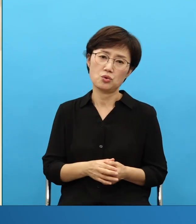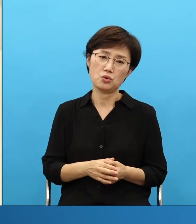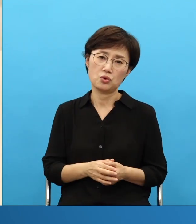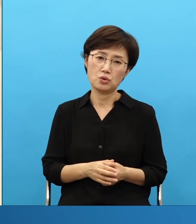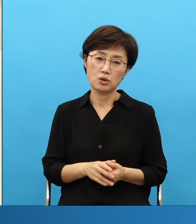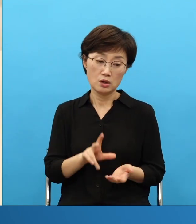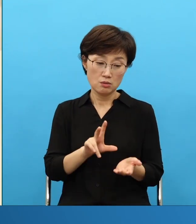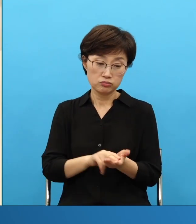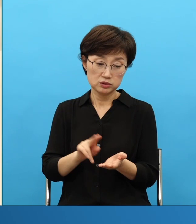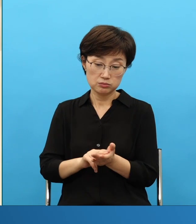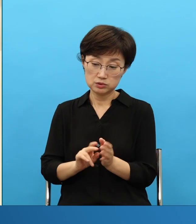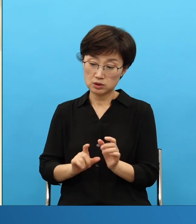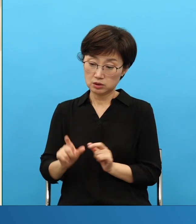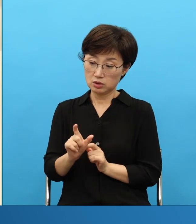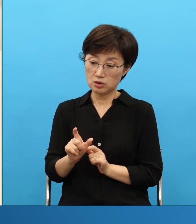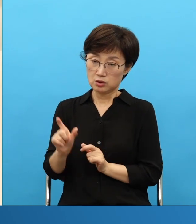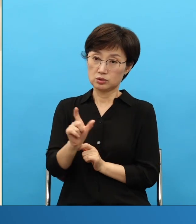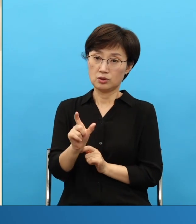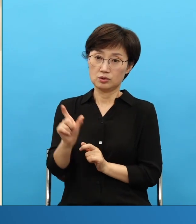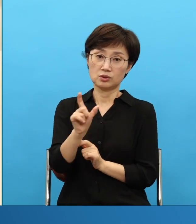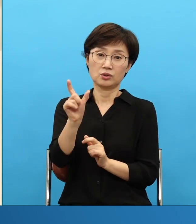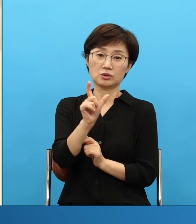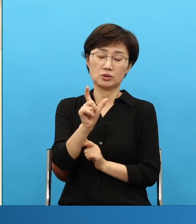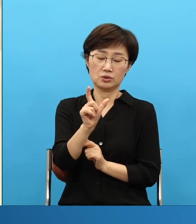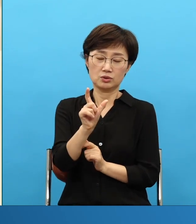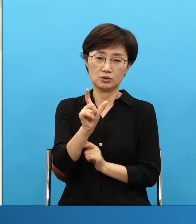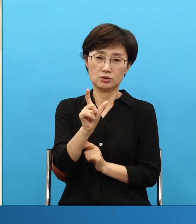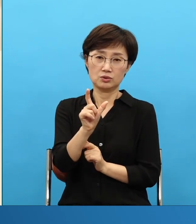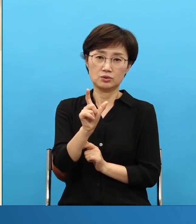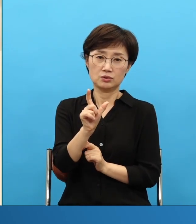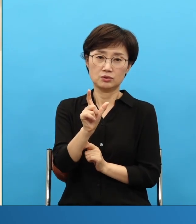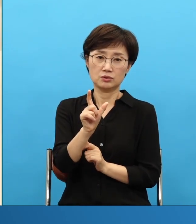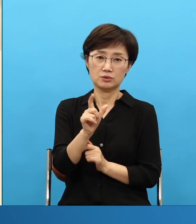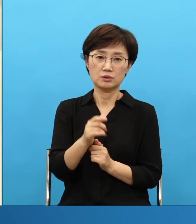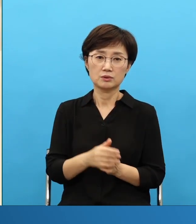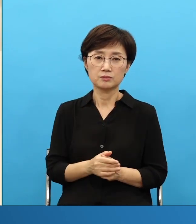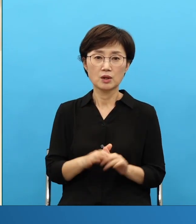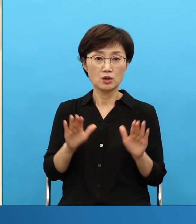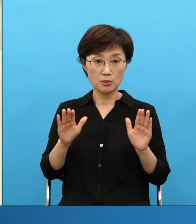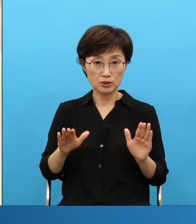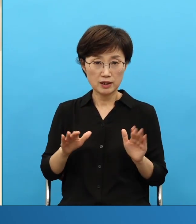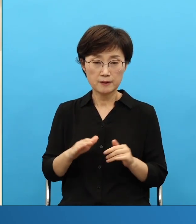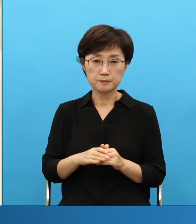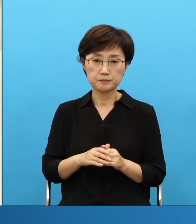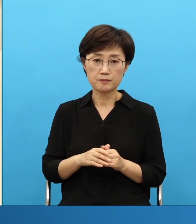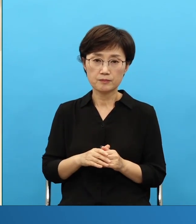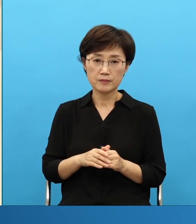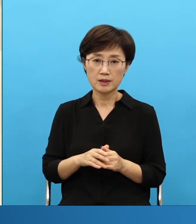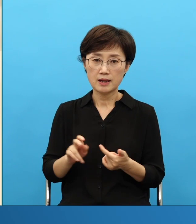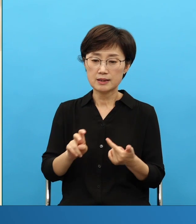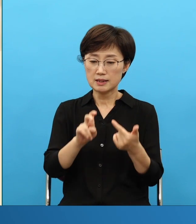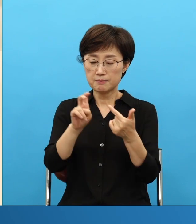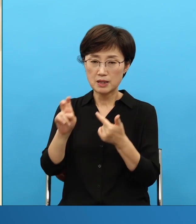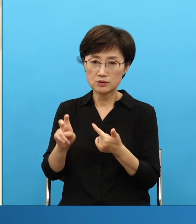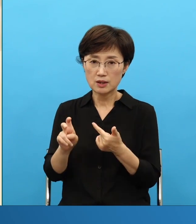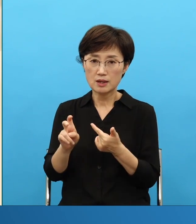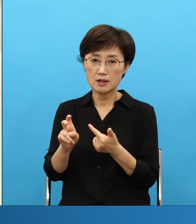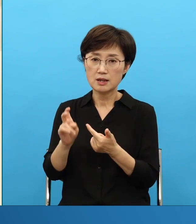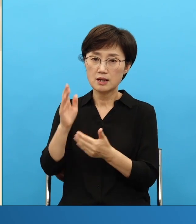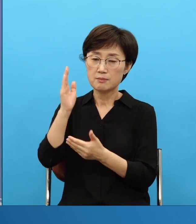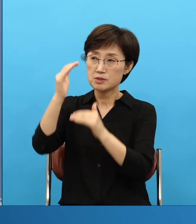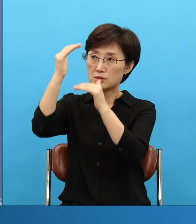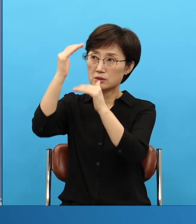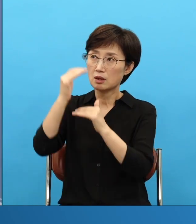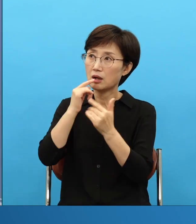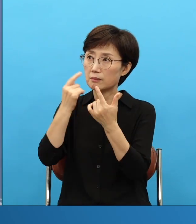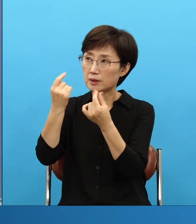더 문제는 더 생기는 것 같았어요. 이번 주 본부 그리고 임마누엘